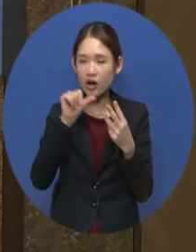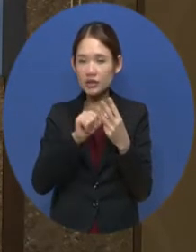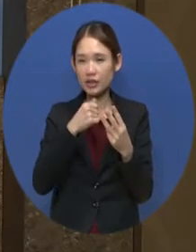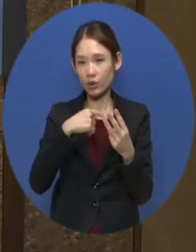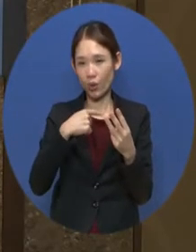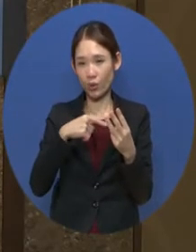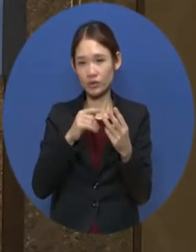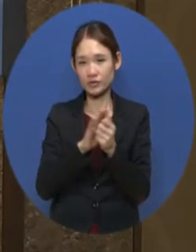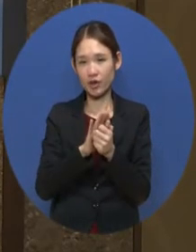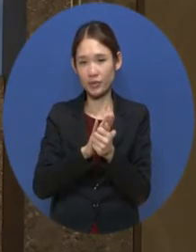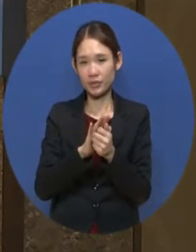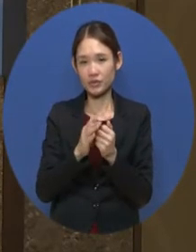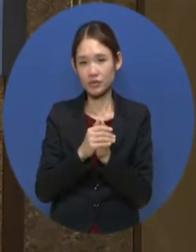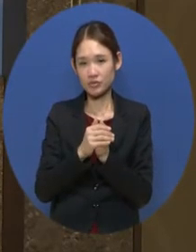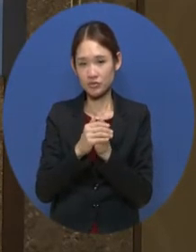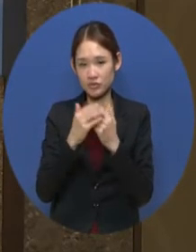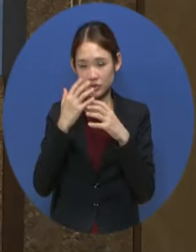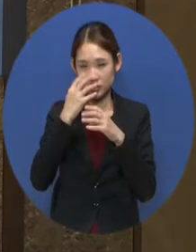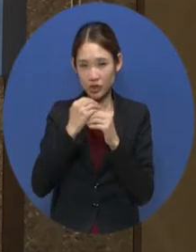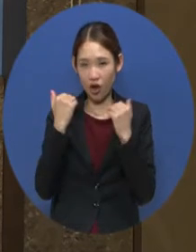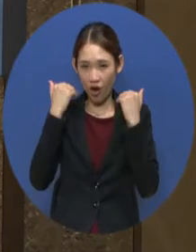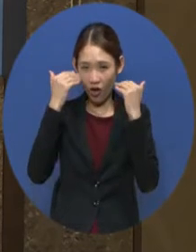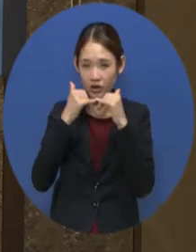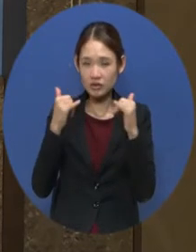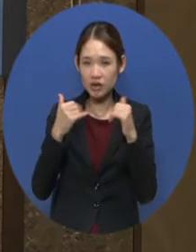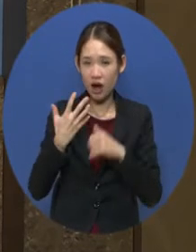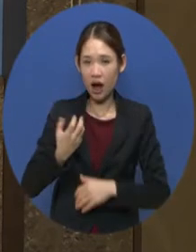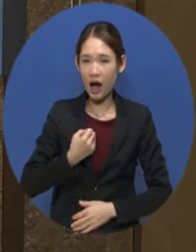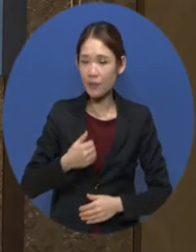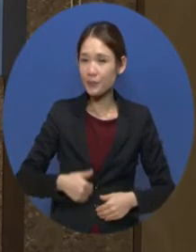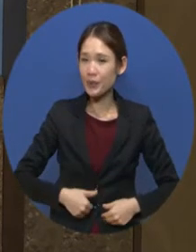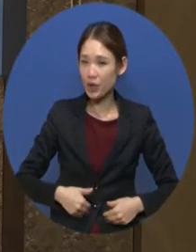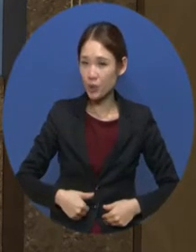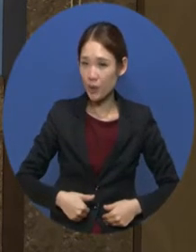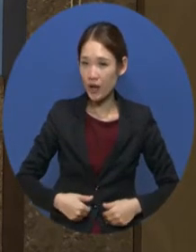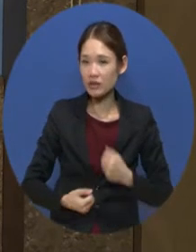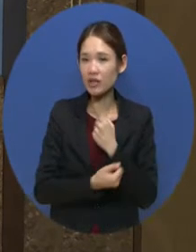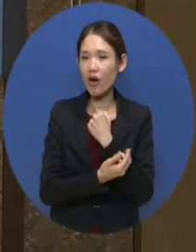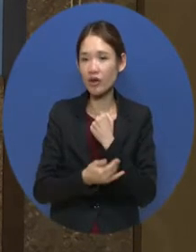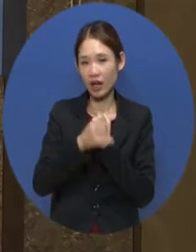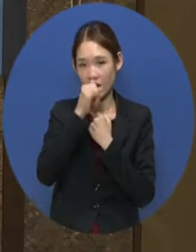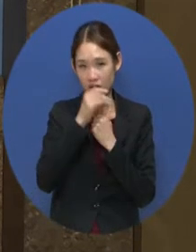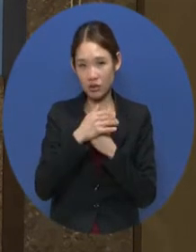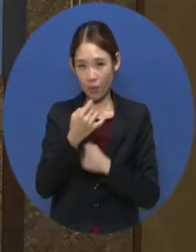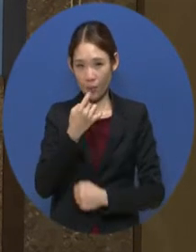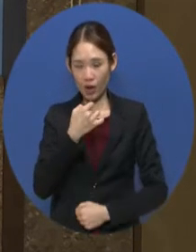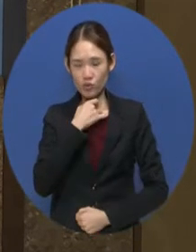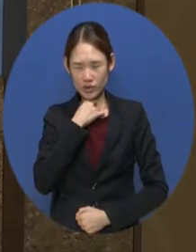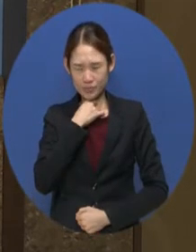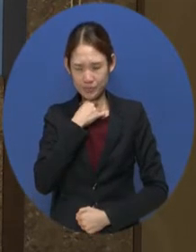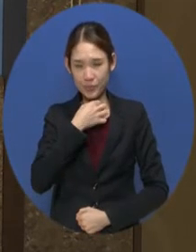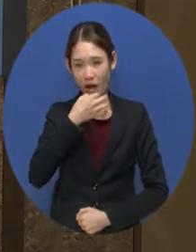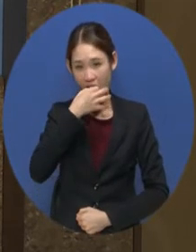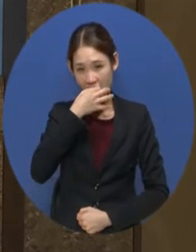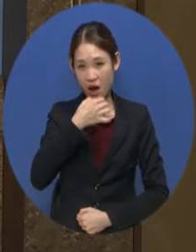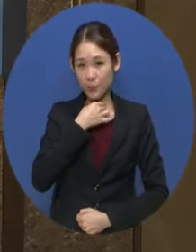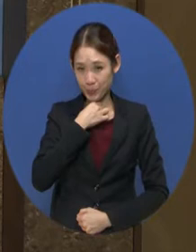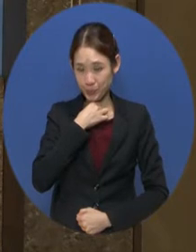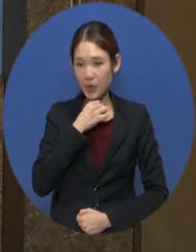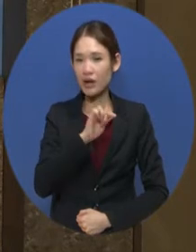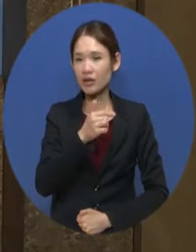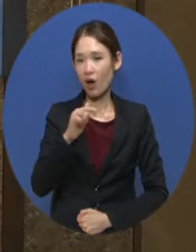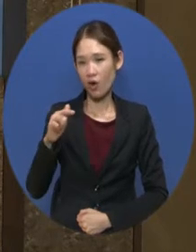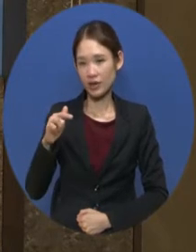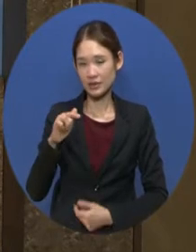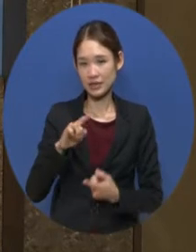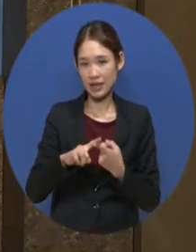그거는 네. 성인으로서 갖춰야 되는 어떤 역량이라든지 또 배우고자 하는 욕구를 저희가